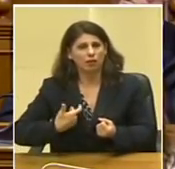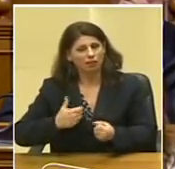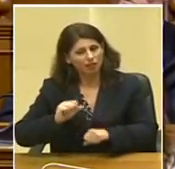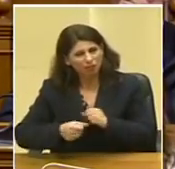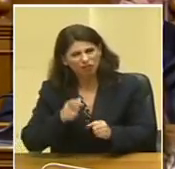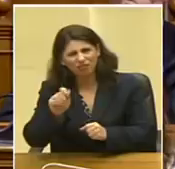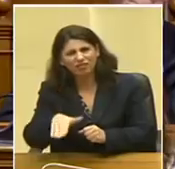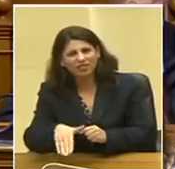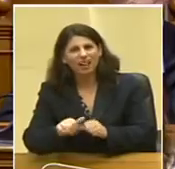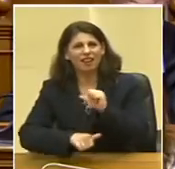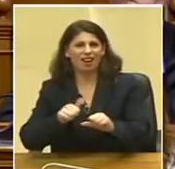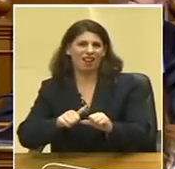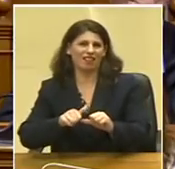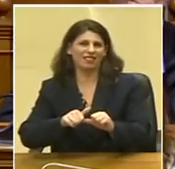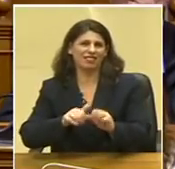να αλλάξετε την ατζέντα.